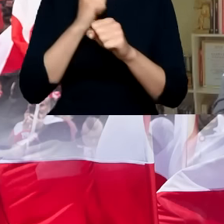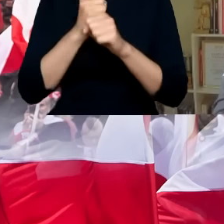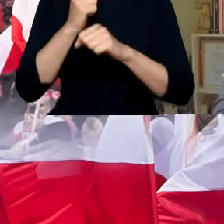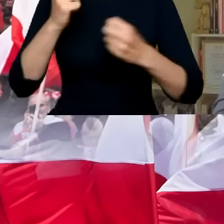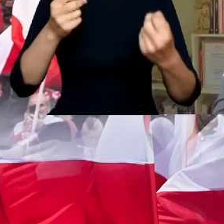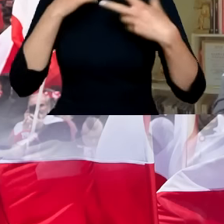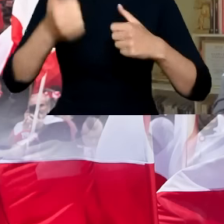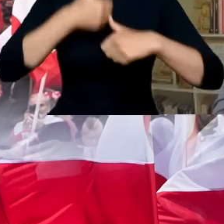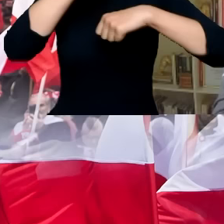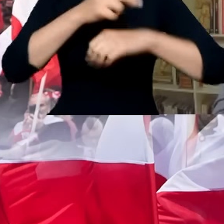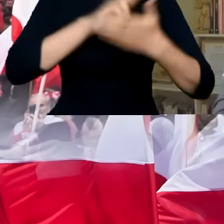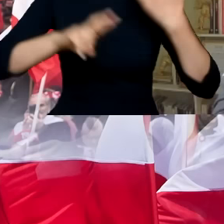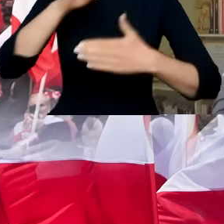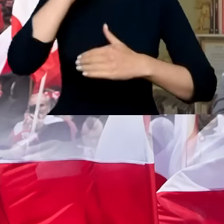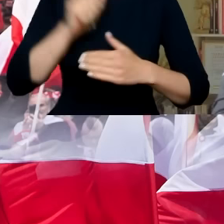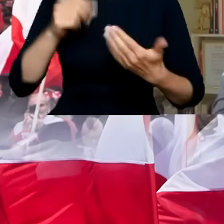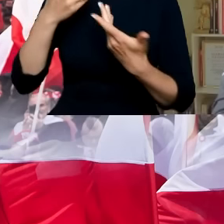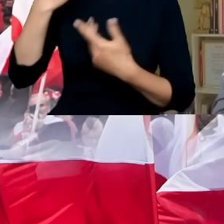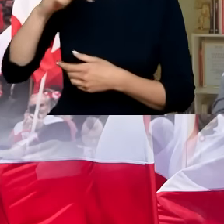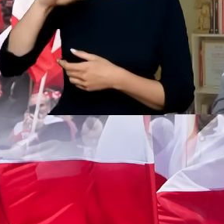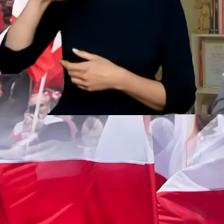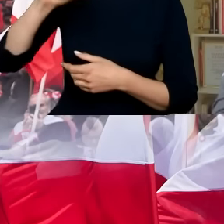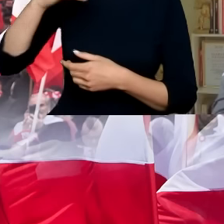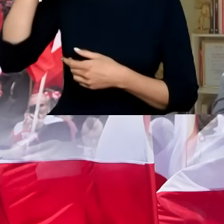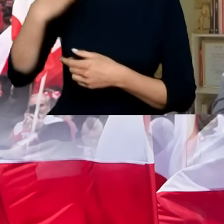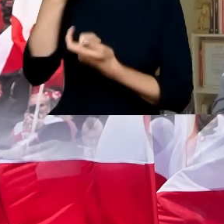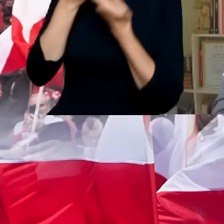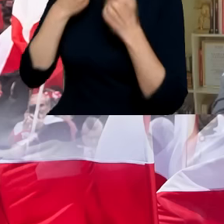europejskie zablokowania próbował